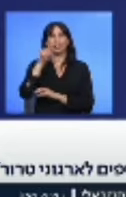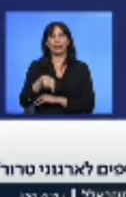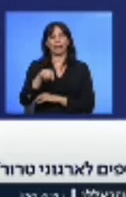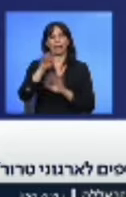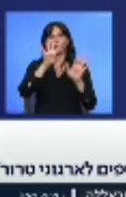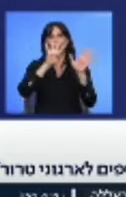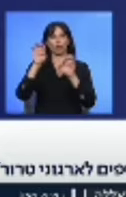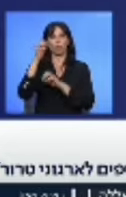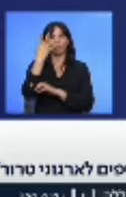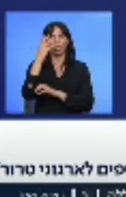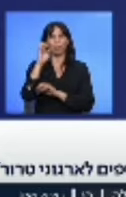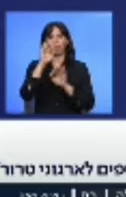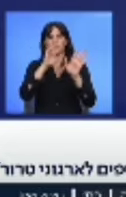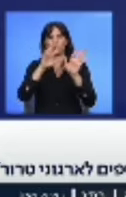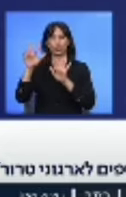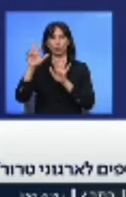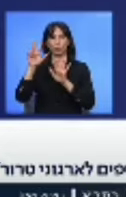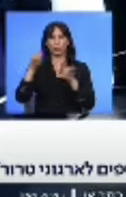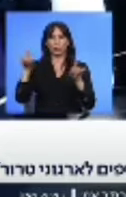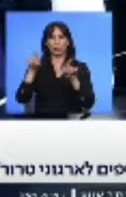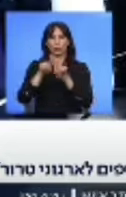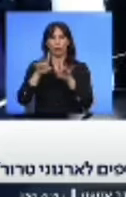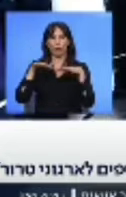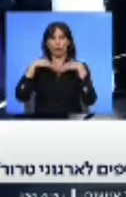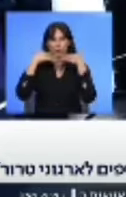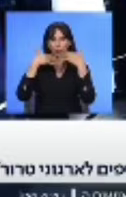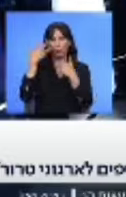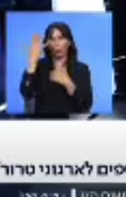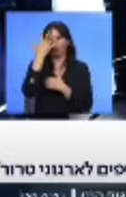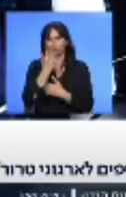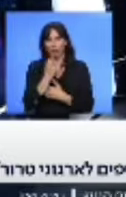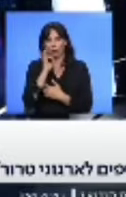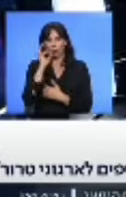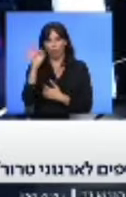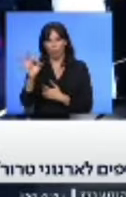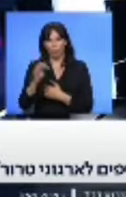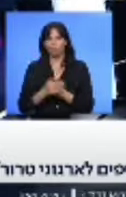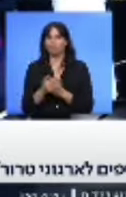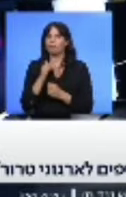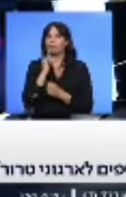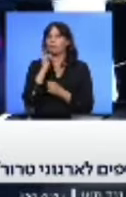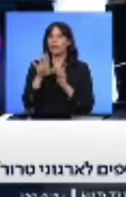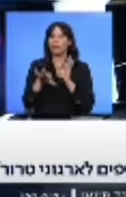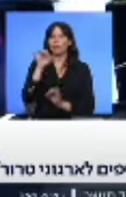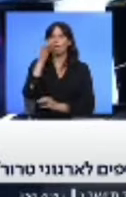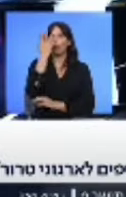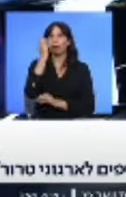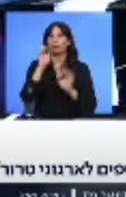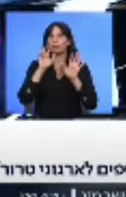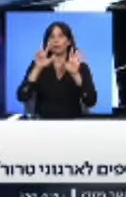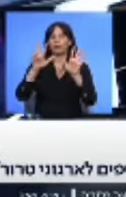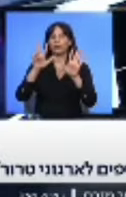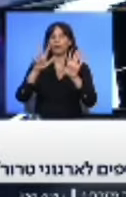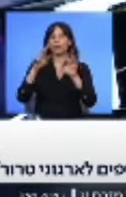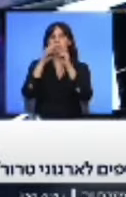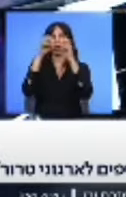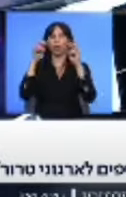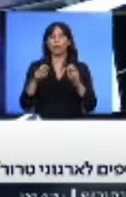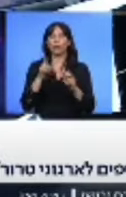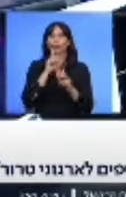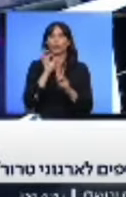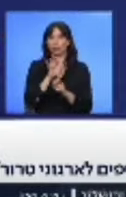1948, זאת הנכבה. מרקו, תסביר לנו מה זה הבחירה הזאת במספר הזה, לקרוא לעמותה במספר, בוא נתחיל בדבר